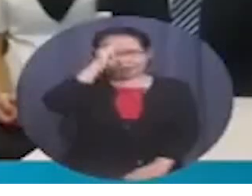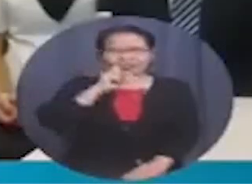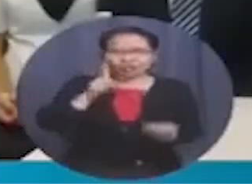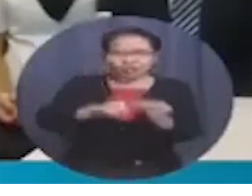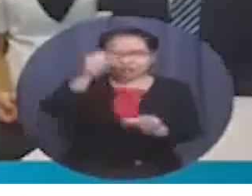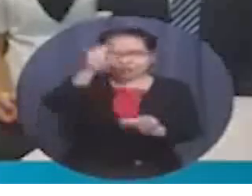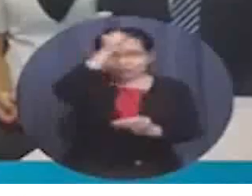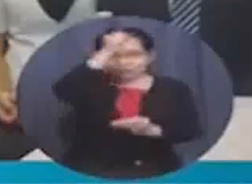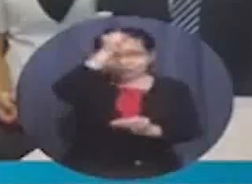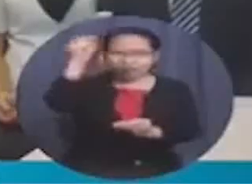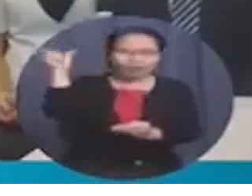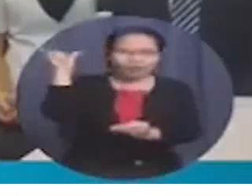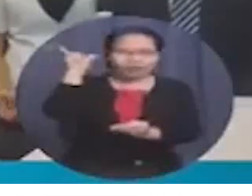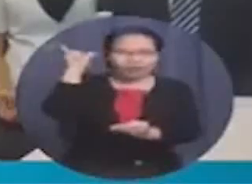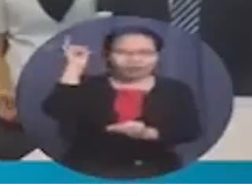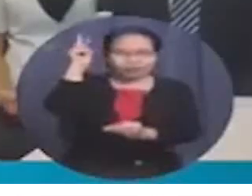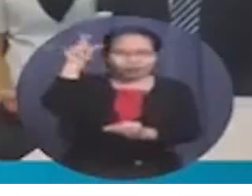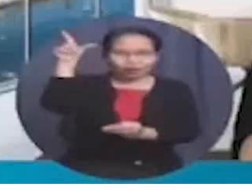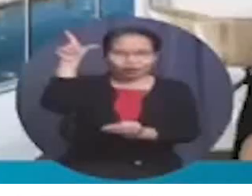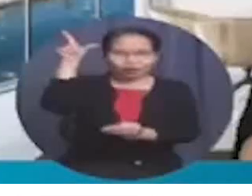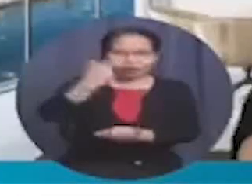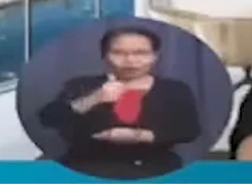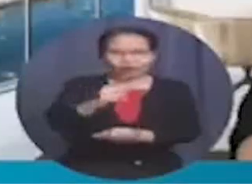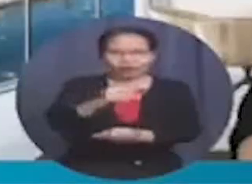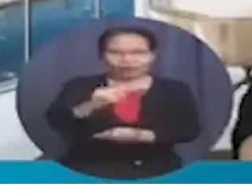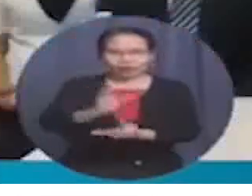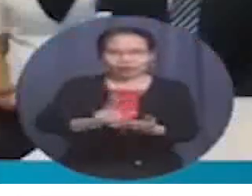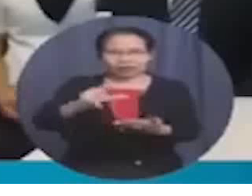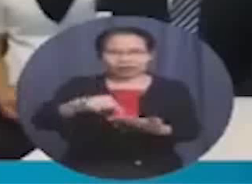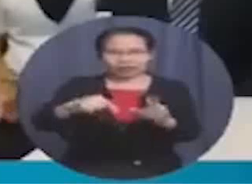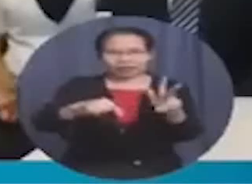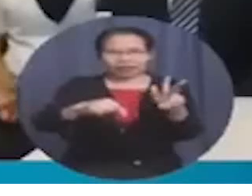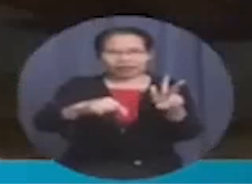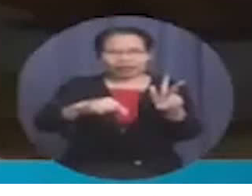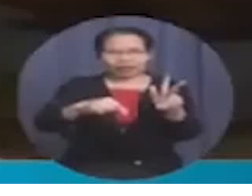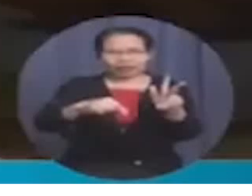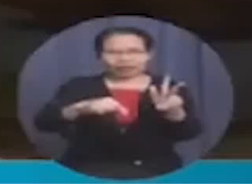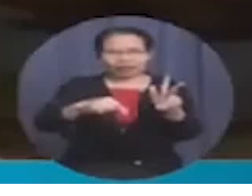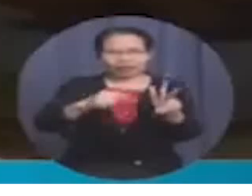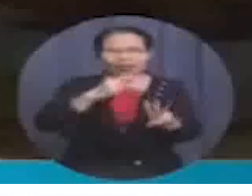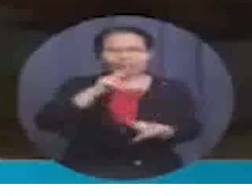mura yung tanga, pakinggan mo si Pablo. Sa Galacia 3:3.